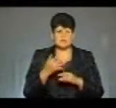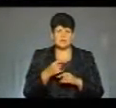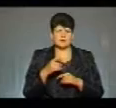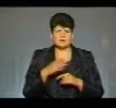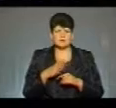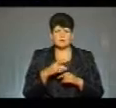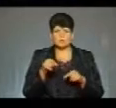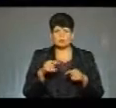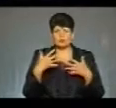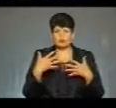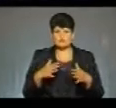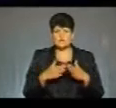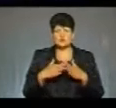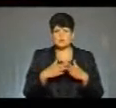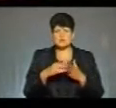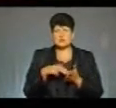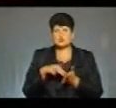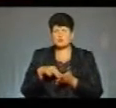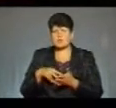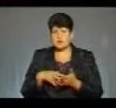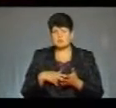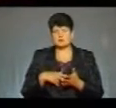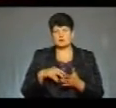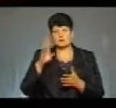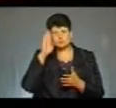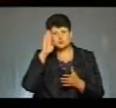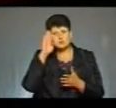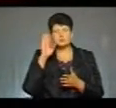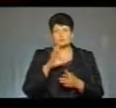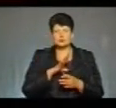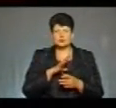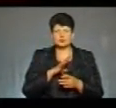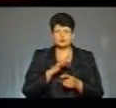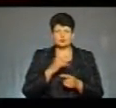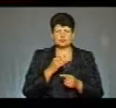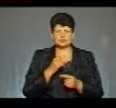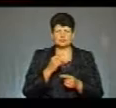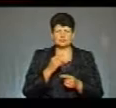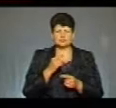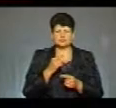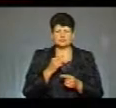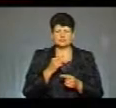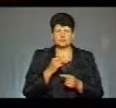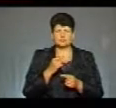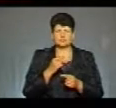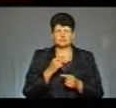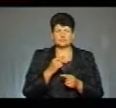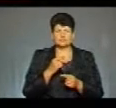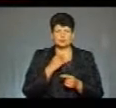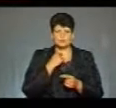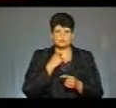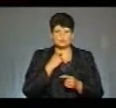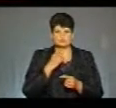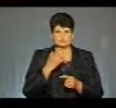тут вже сусіди стояли там. Чоловіка було нерозборчиво, але чути було, ну, дуже голосно такий